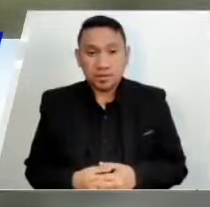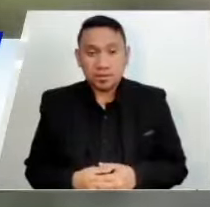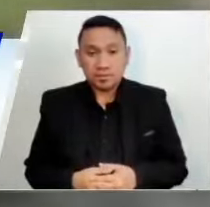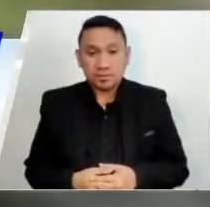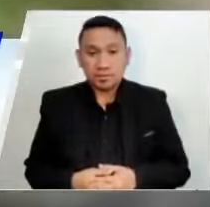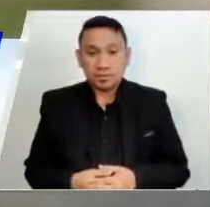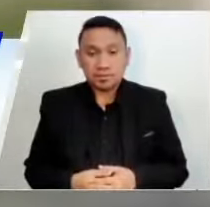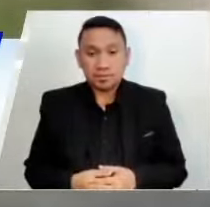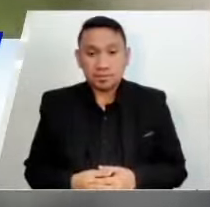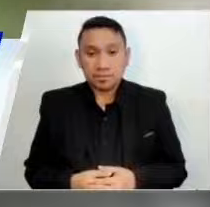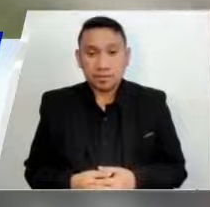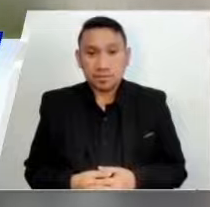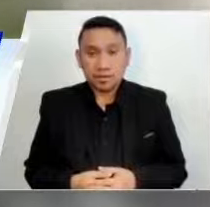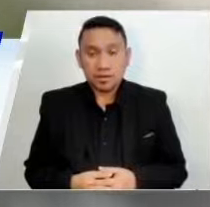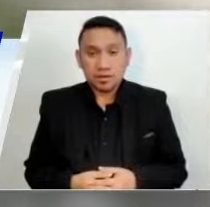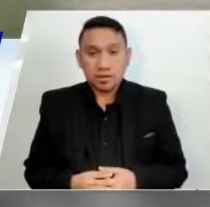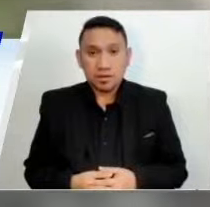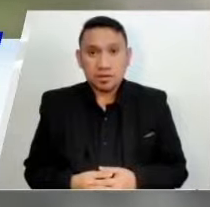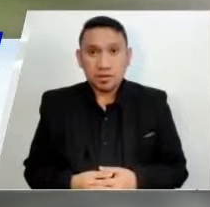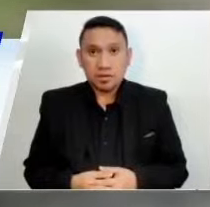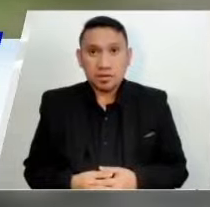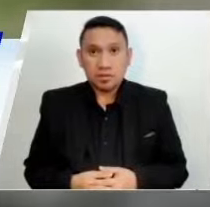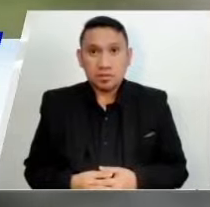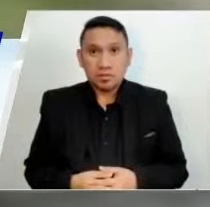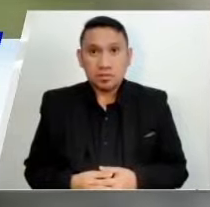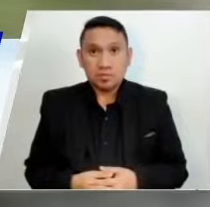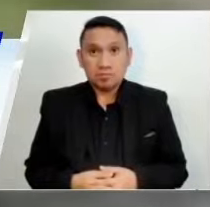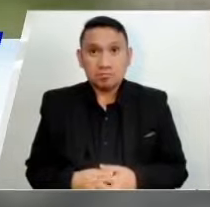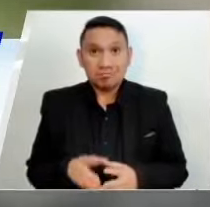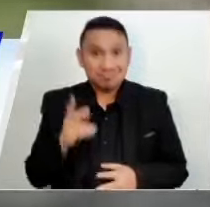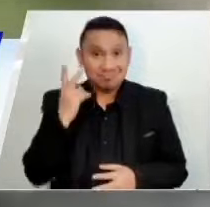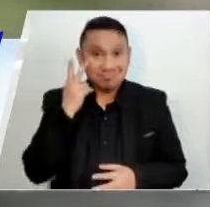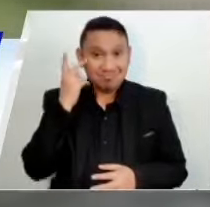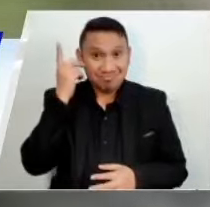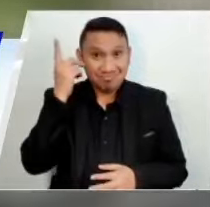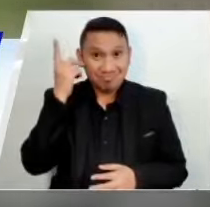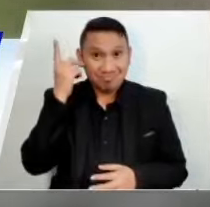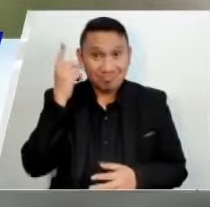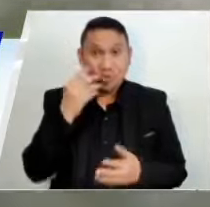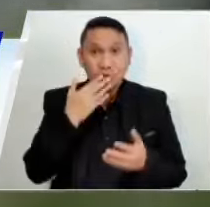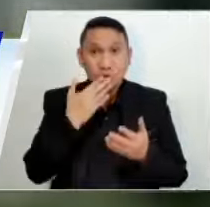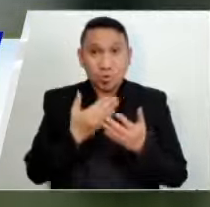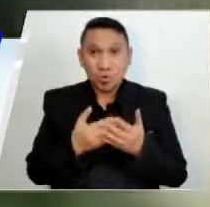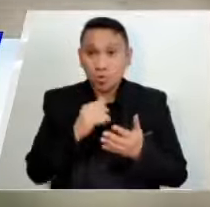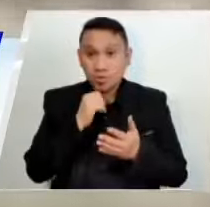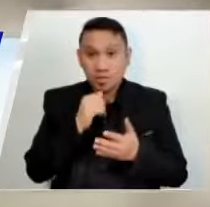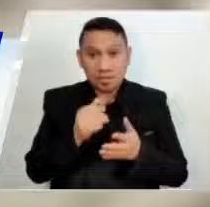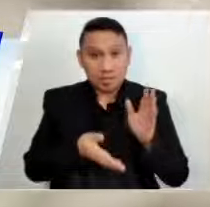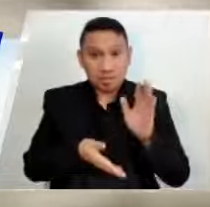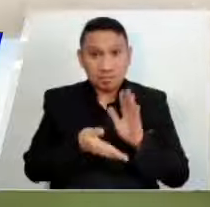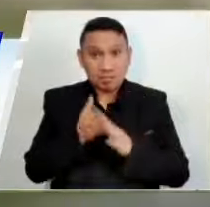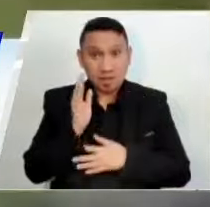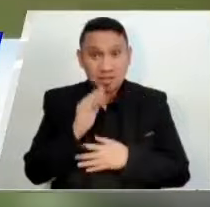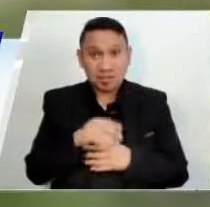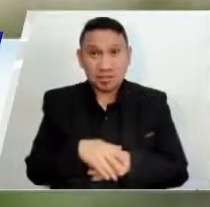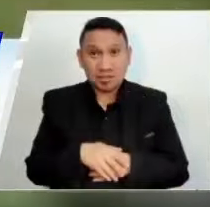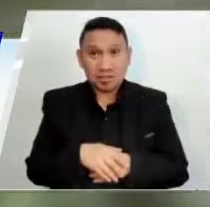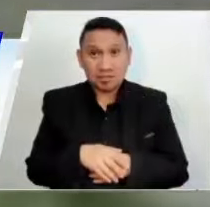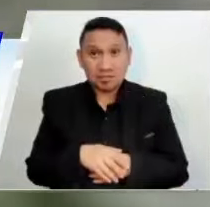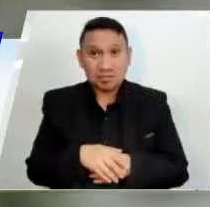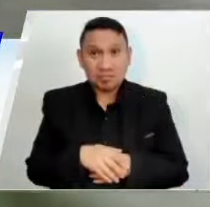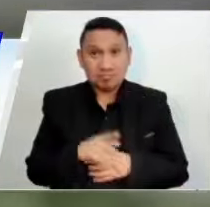Mindanao mauti na lamang at hindi tumulo pagtawid sa hanging bridge sa Manay Dava Oriental ang netizen na si